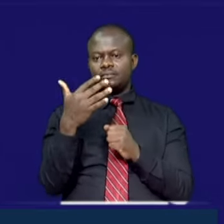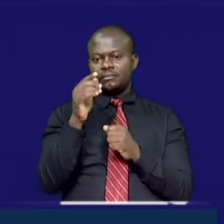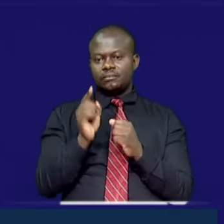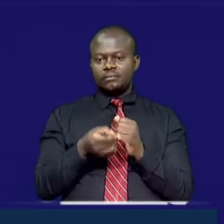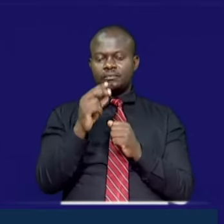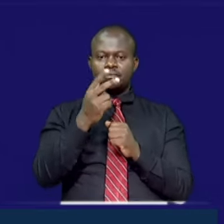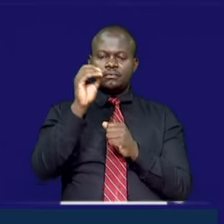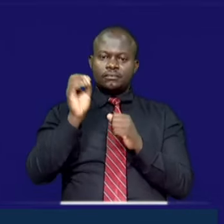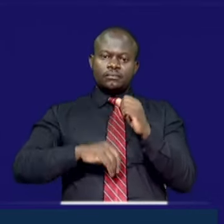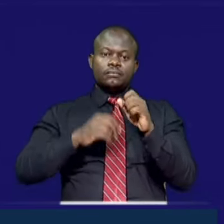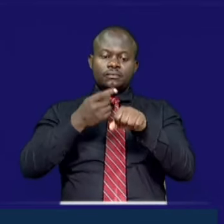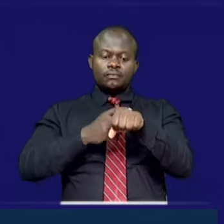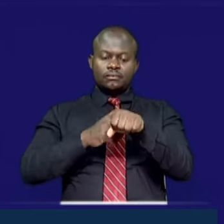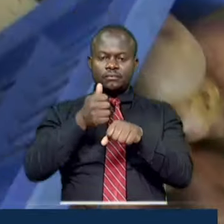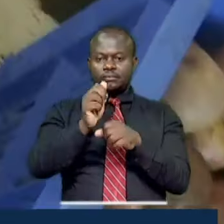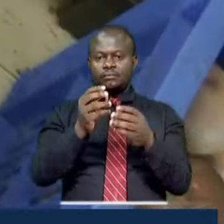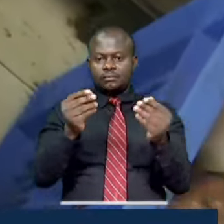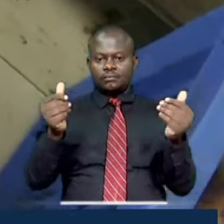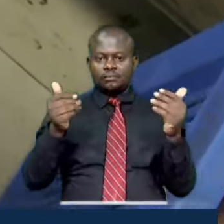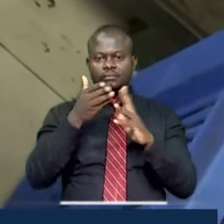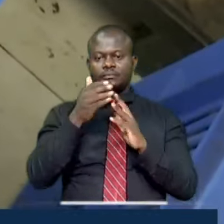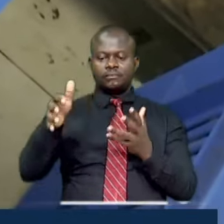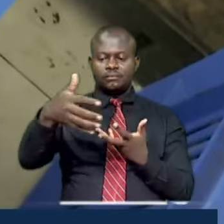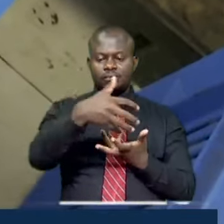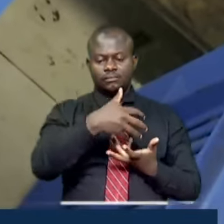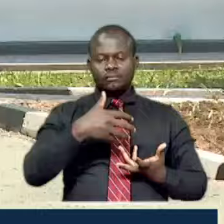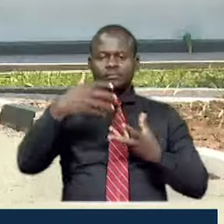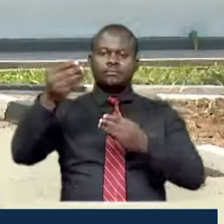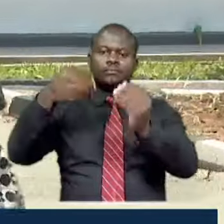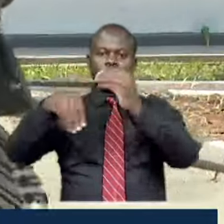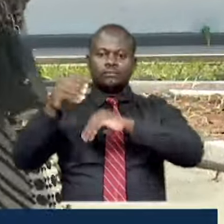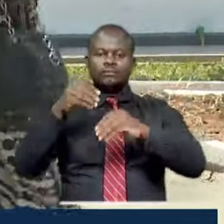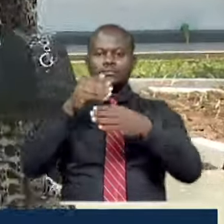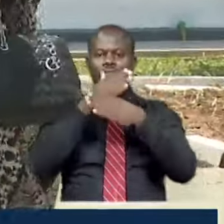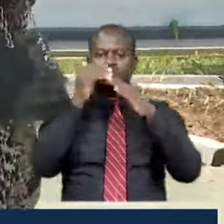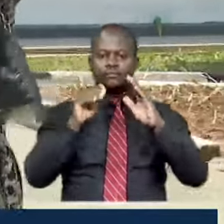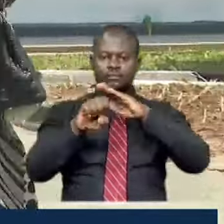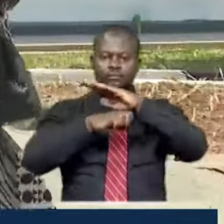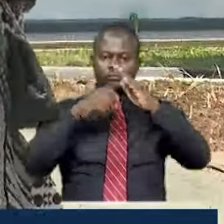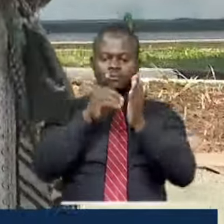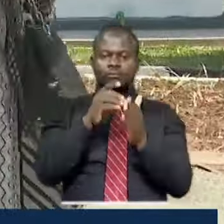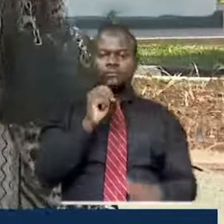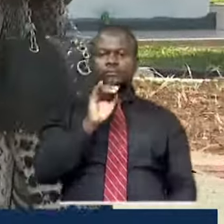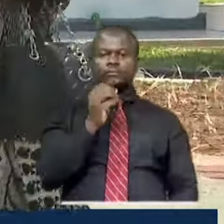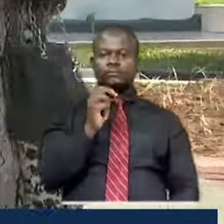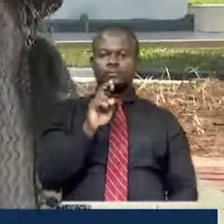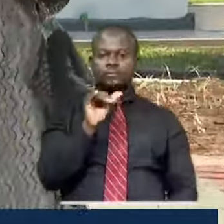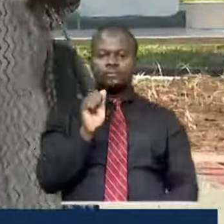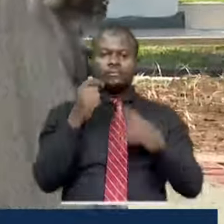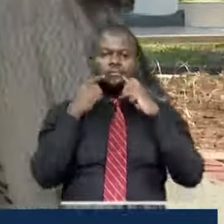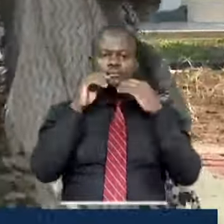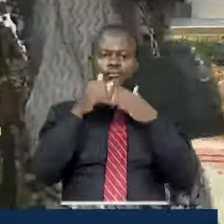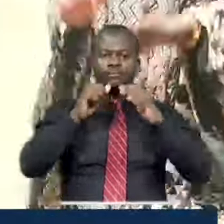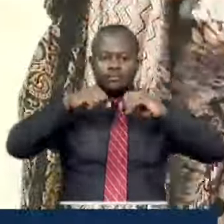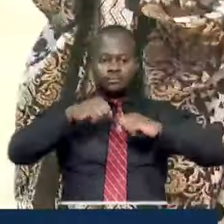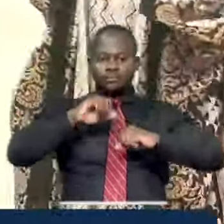25.2% by'ibirayi nibyo byangirika hagati yo gusarurwa no kugezwa ku isoko. Minisitiri w'Ibidukikije Dr. Mujawamariya Jean d'Arc avuga ko hari amasezerano